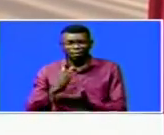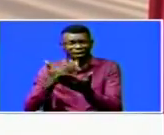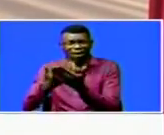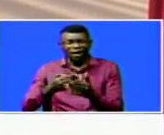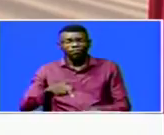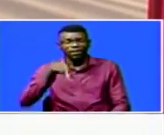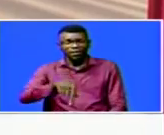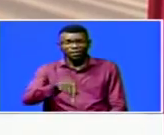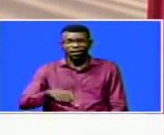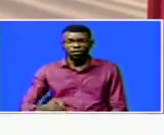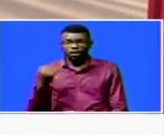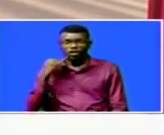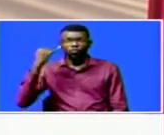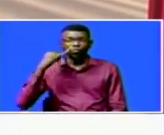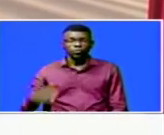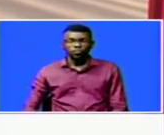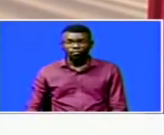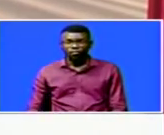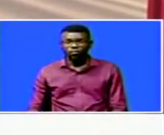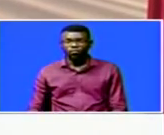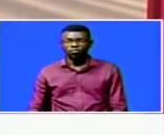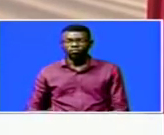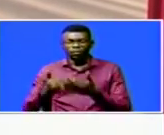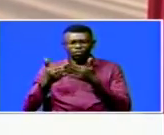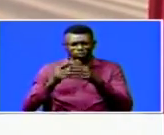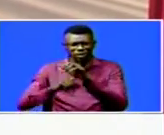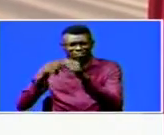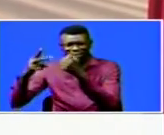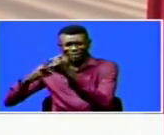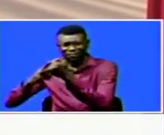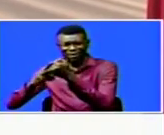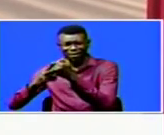hapa mbele ya saa 1 kuisha. Sasa nasema jameni.